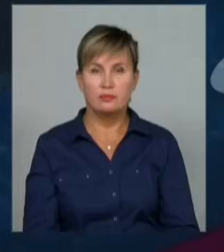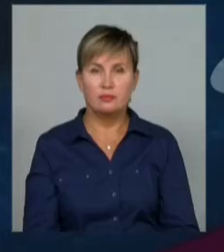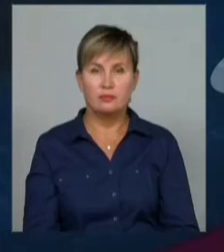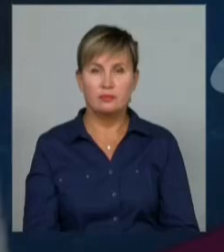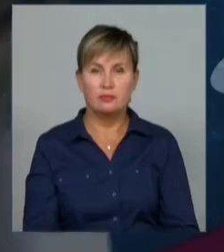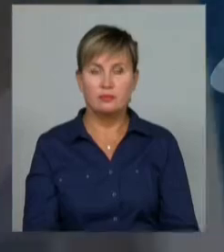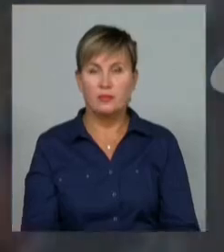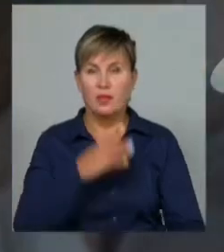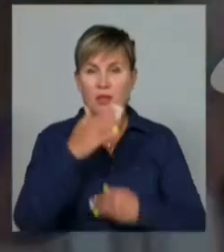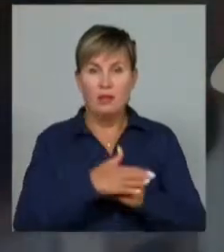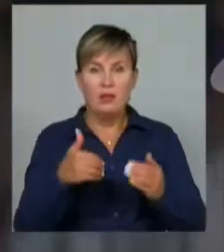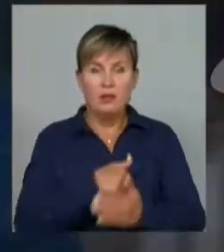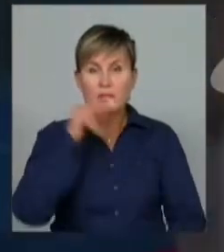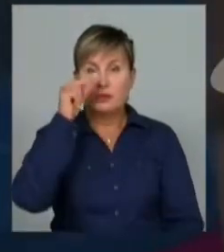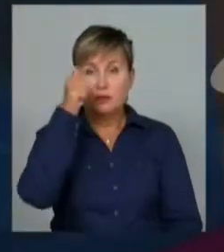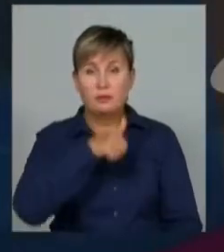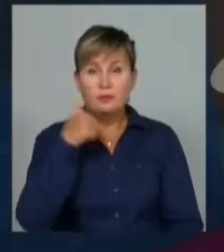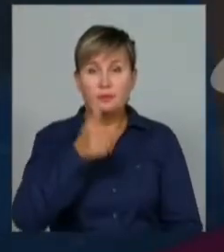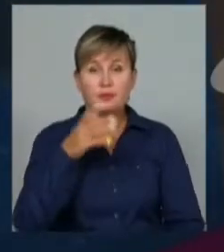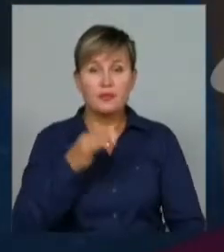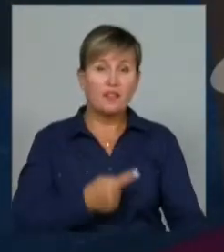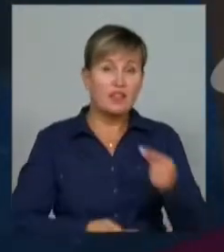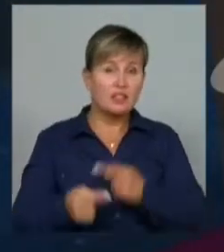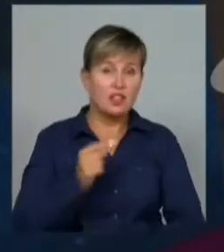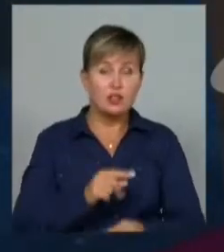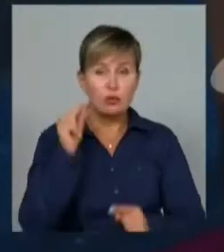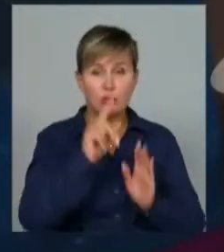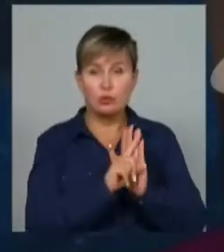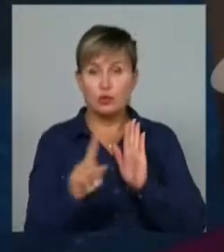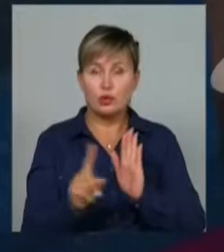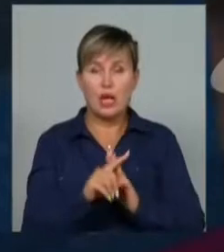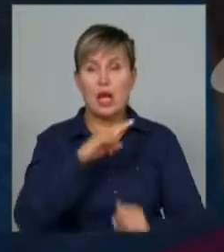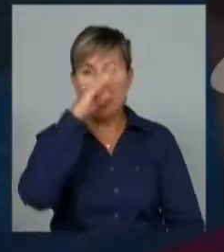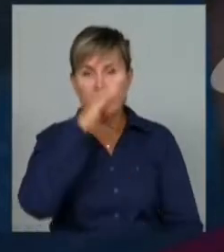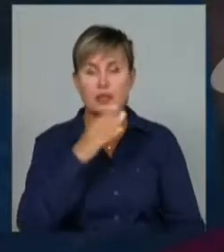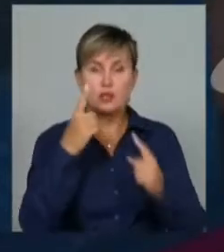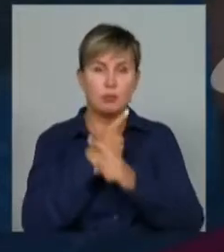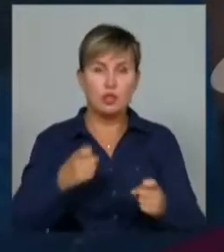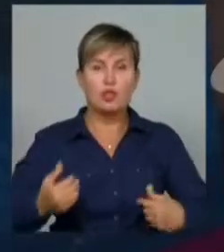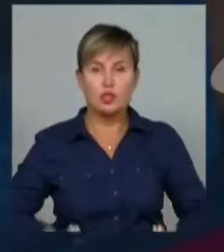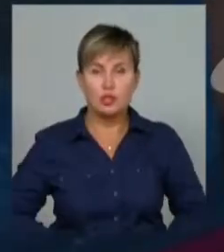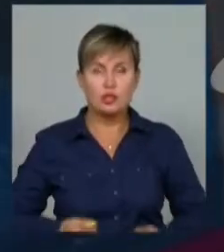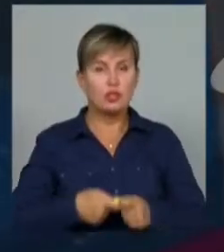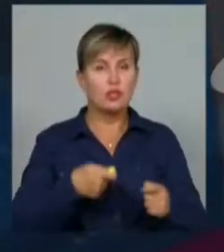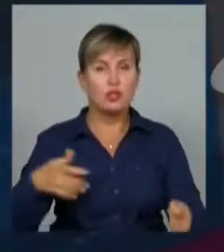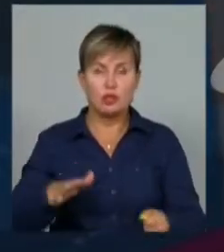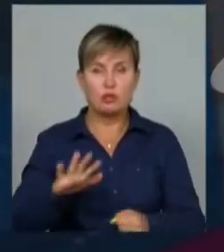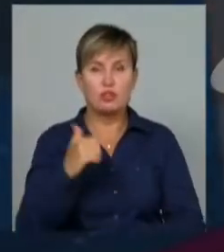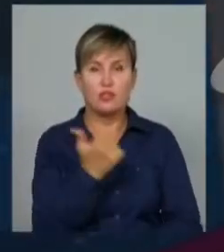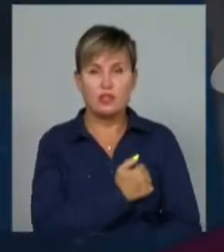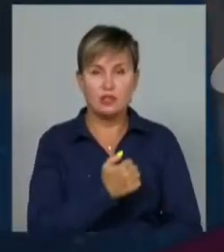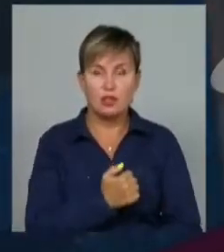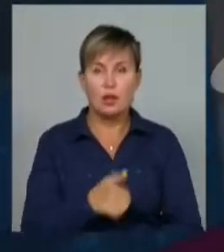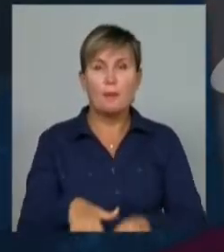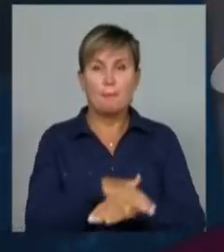в преддверии нового учебного года и возвращения к оффлайн обучению родителей призывает жителей не тянуть с вакцинации ведь